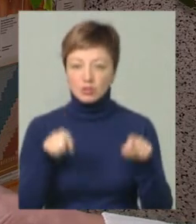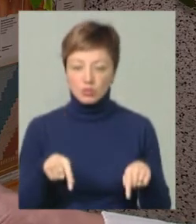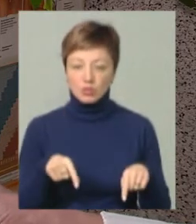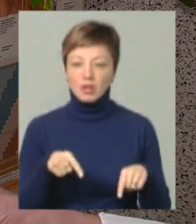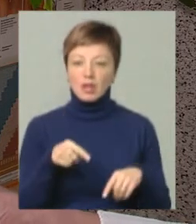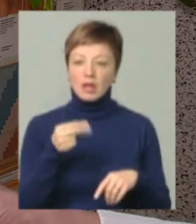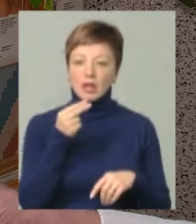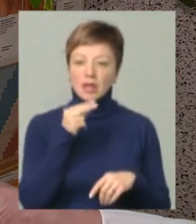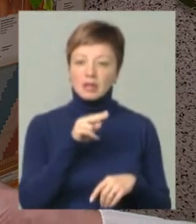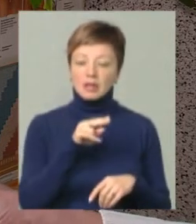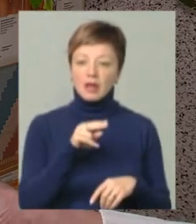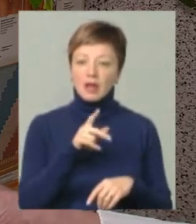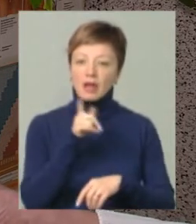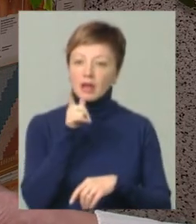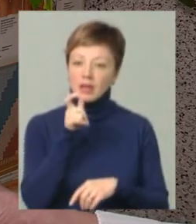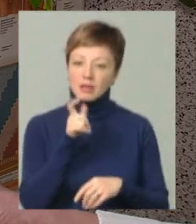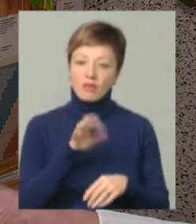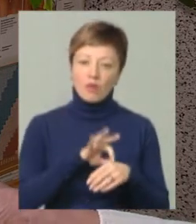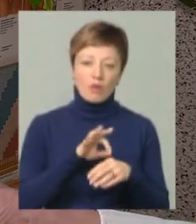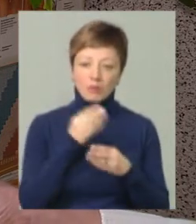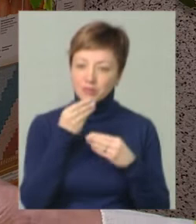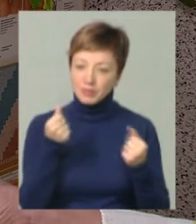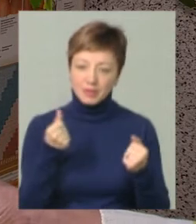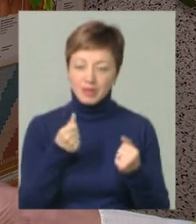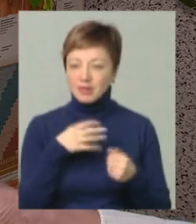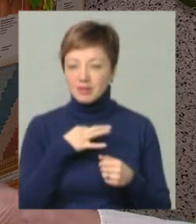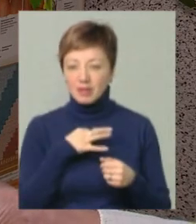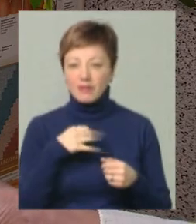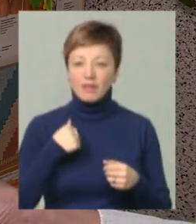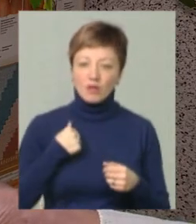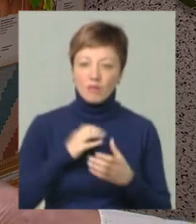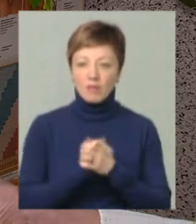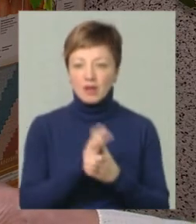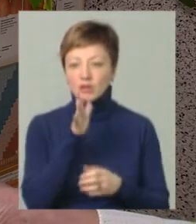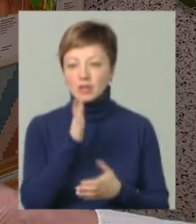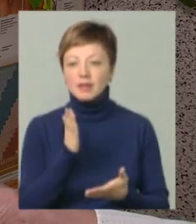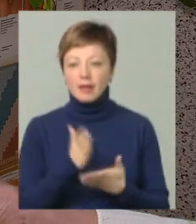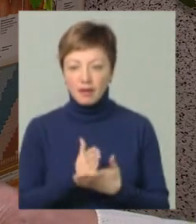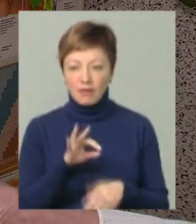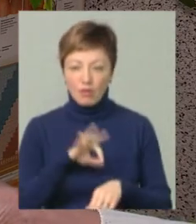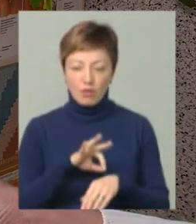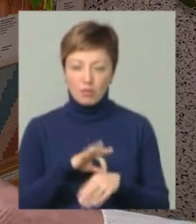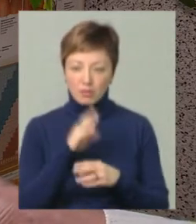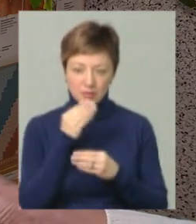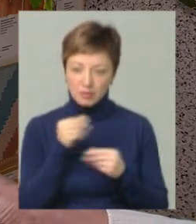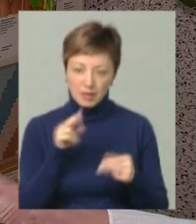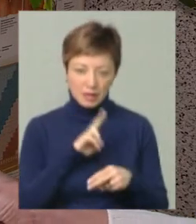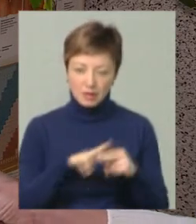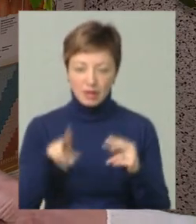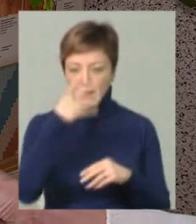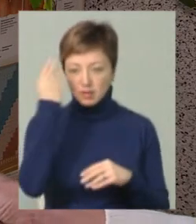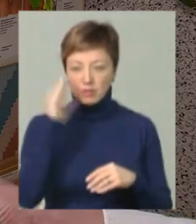що діабет нікуди не дівається, чи це в мирний час, чи це військовий час. Не забувайте про те, що він є. І куди він не дівається, не